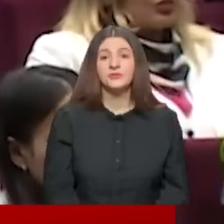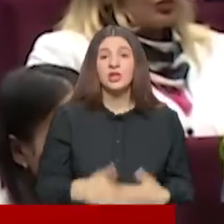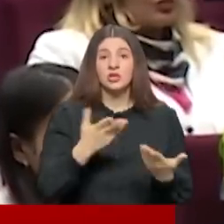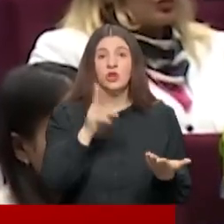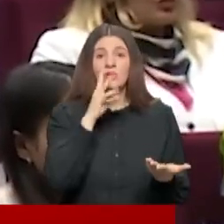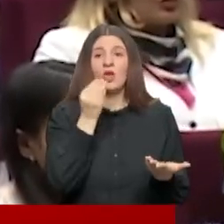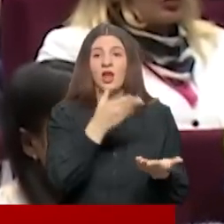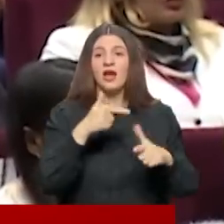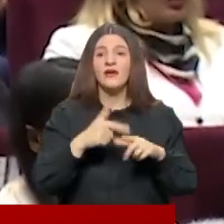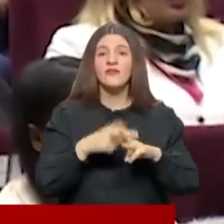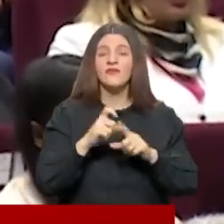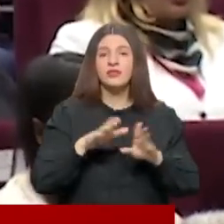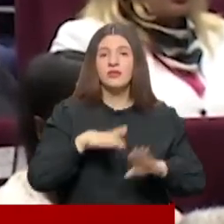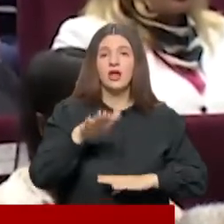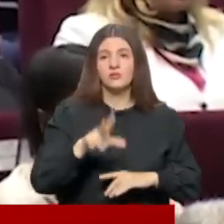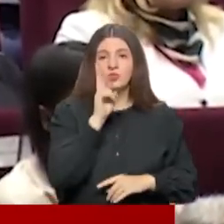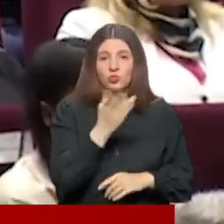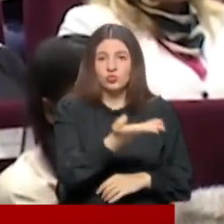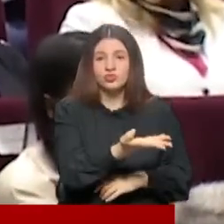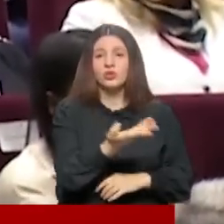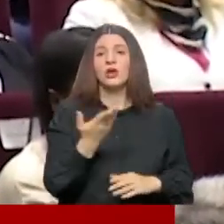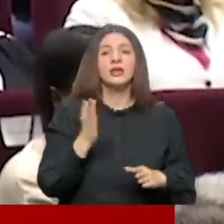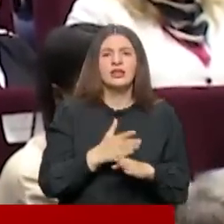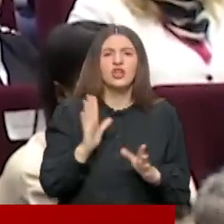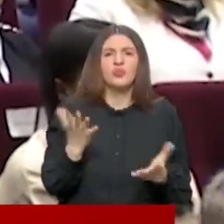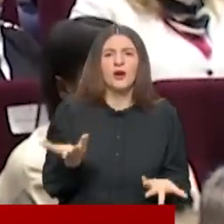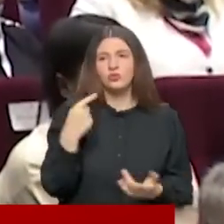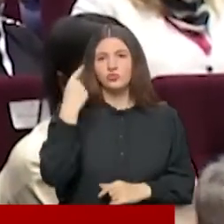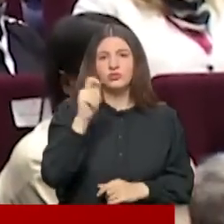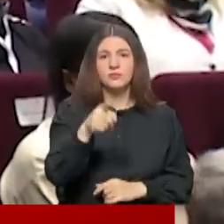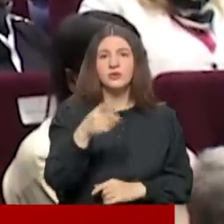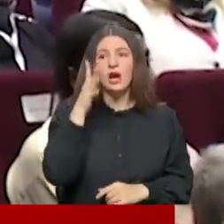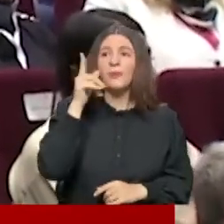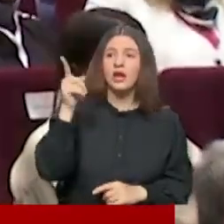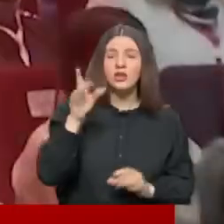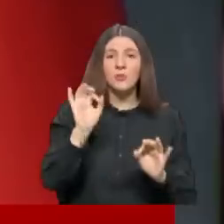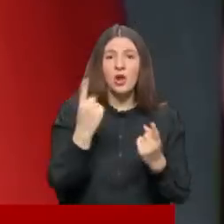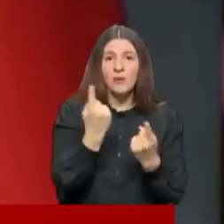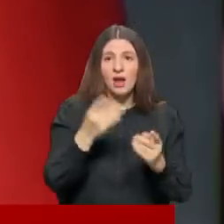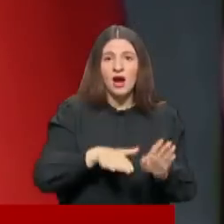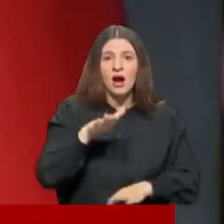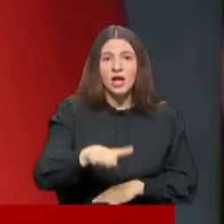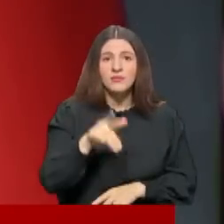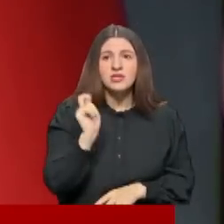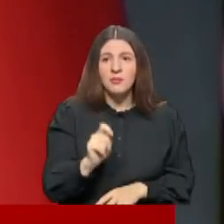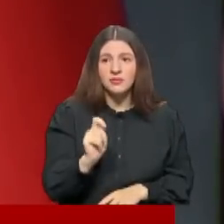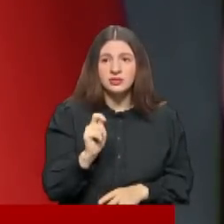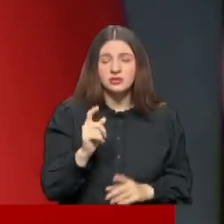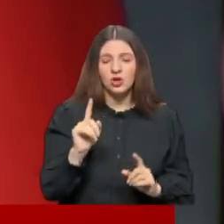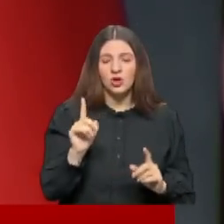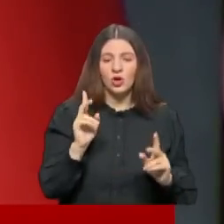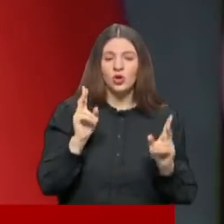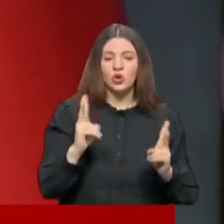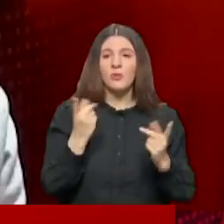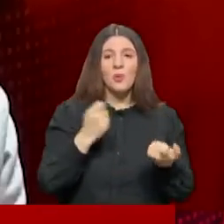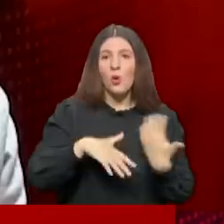İşte son olarak Fed'in attığı adımı gördünüz. Niye acaba? Düşünün, Amerika'da böyle bir adımın atılması sıradan bir